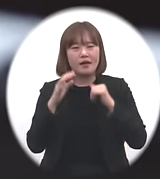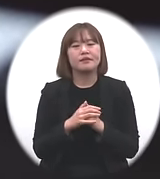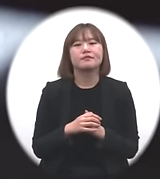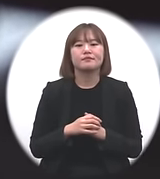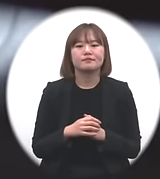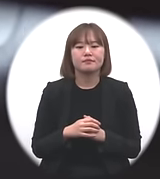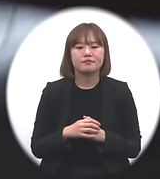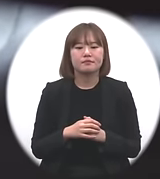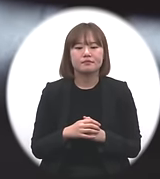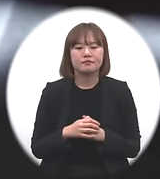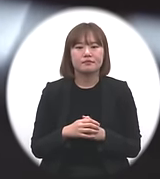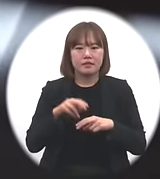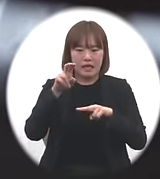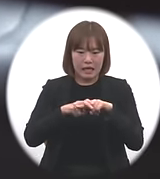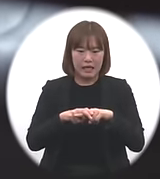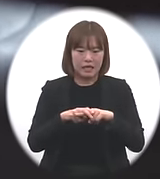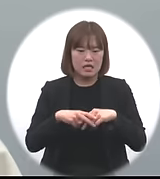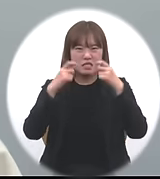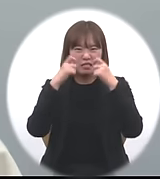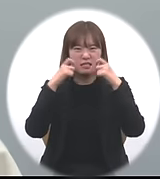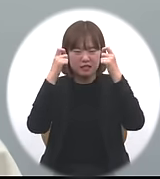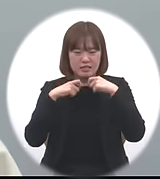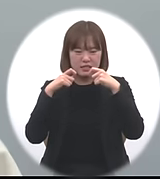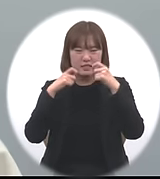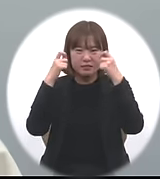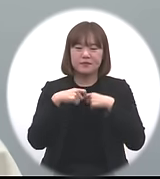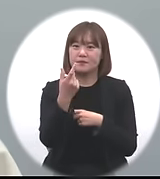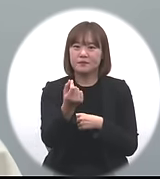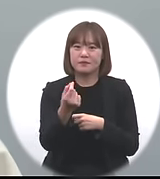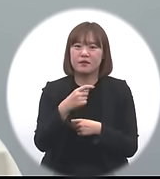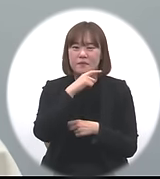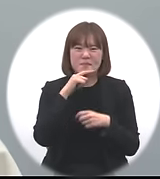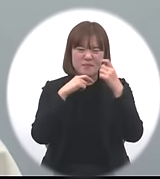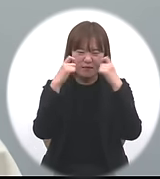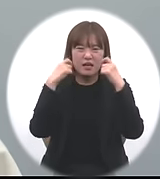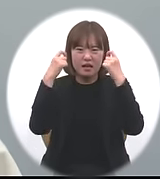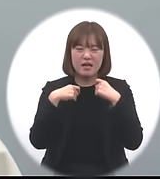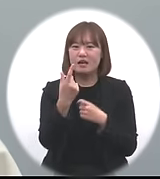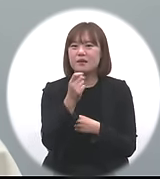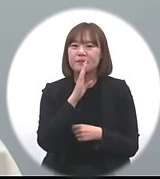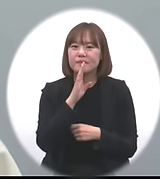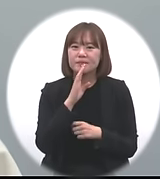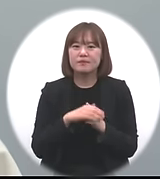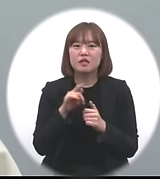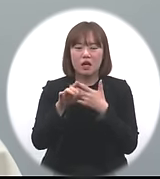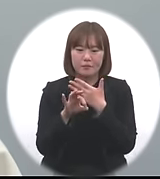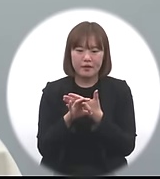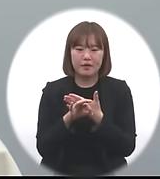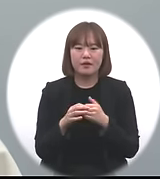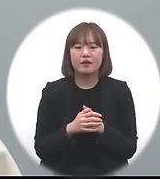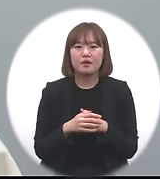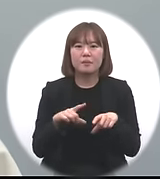앉히면 울고불고 난리가 나겠죠. 얼굴이 새빨개서 죽을 것 같이 웁니다. 그럼 어떻게 해요? 보통